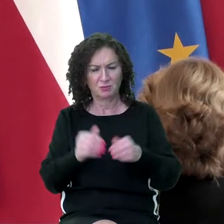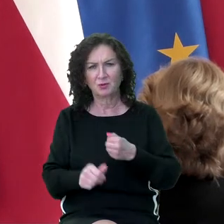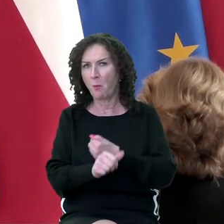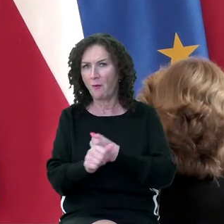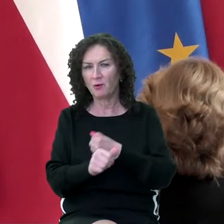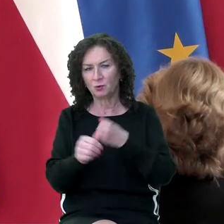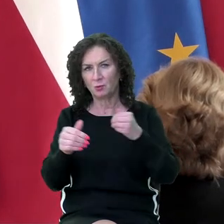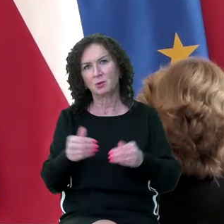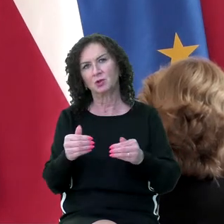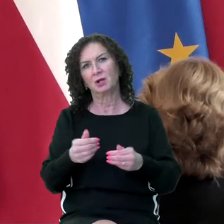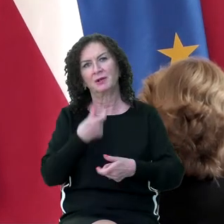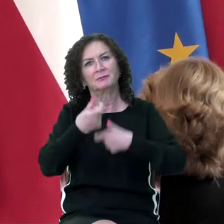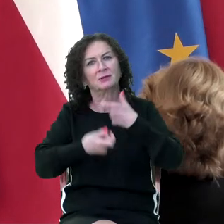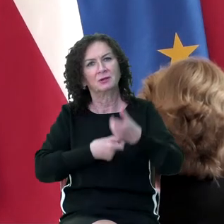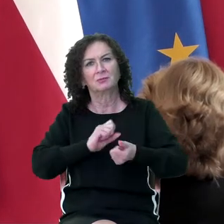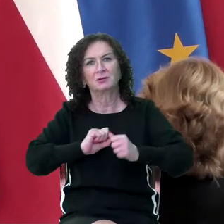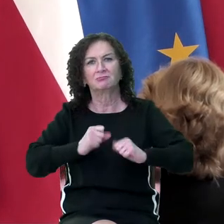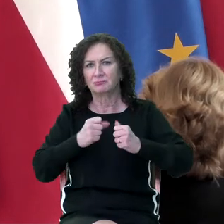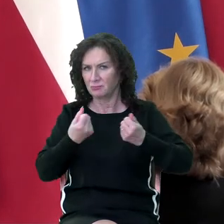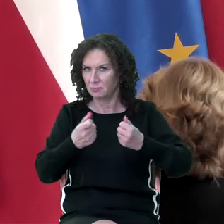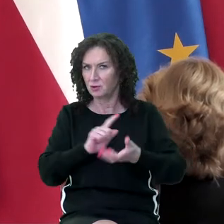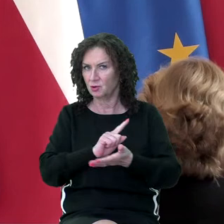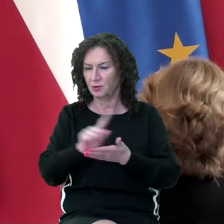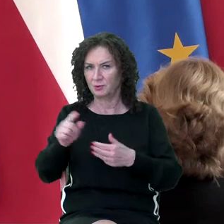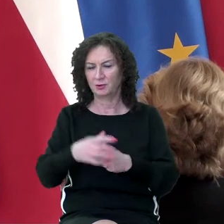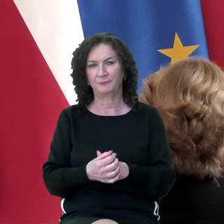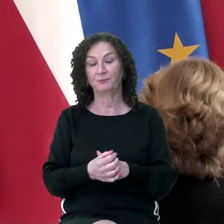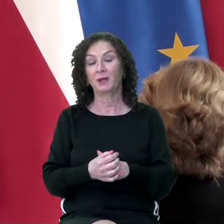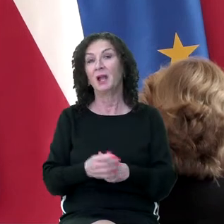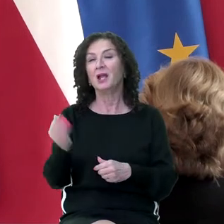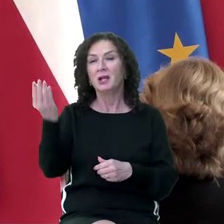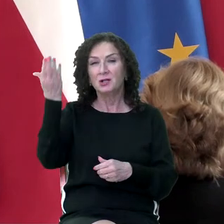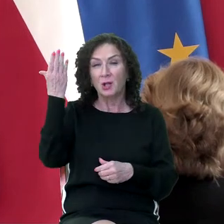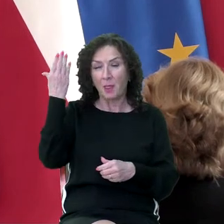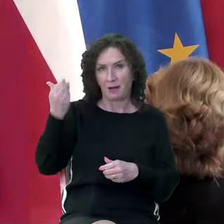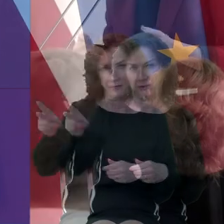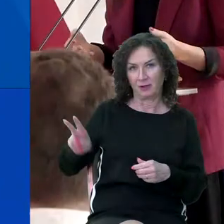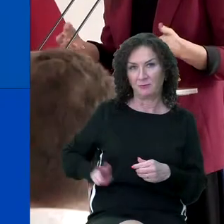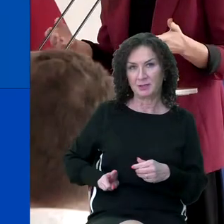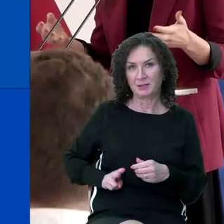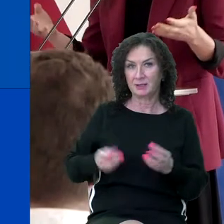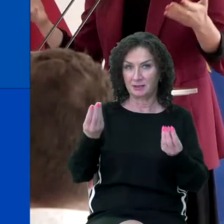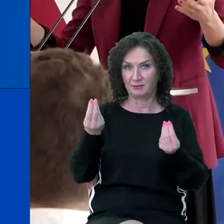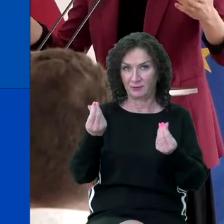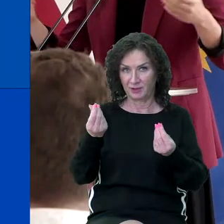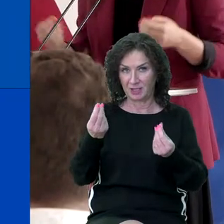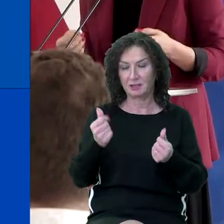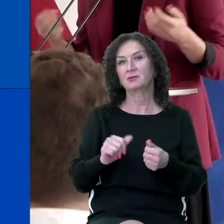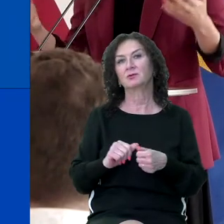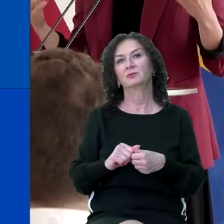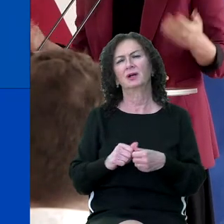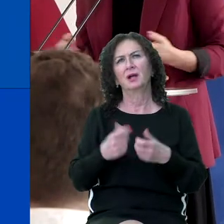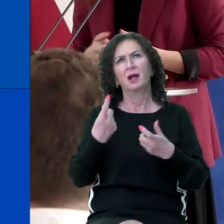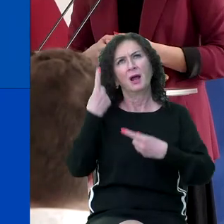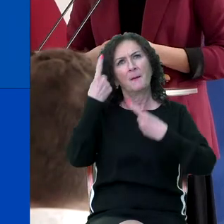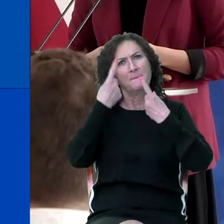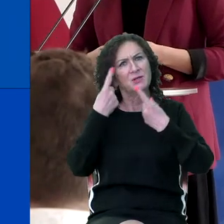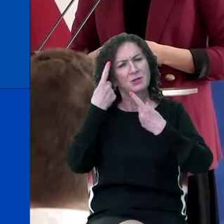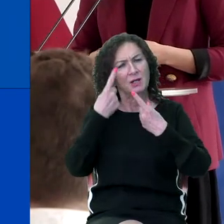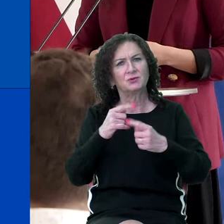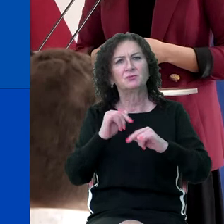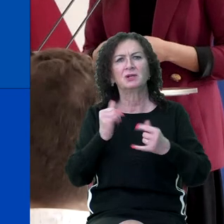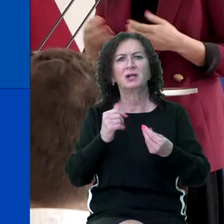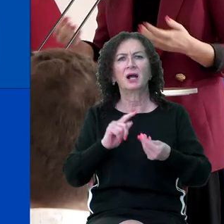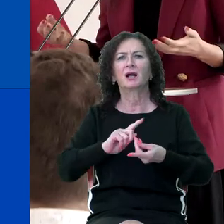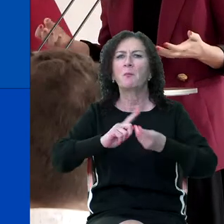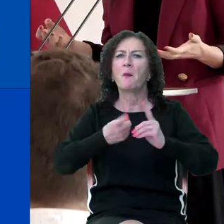naszą przygodę z GovTechem jeszcze w Ministerstwie Finansów pod takim zagadnieniem, jak właśnie przetwarzać te big data, wielkie dane,